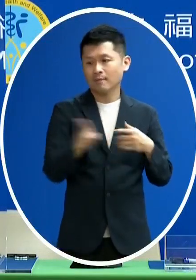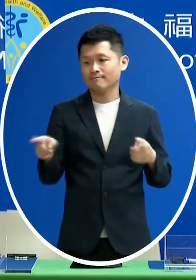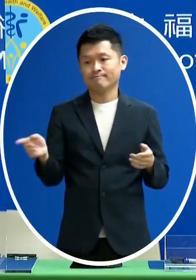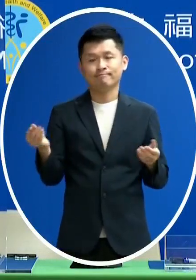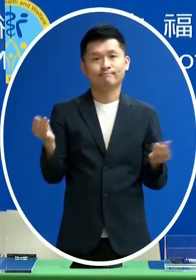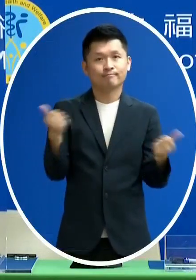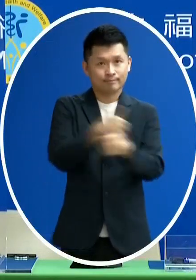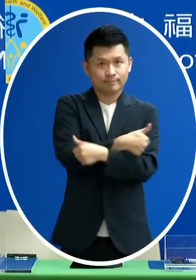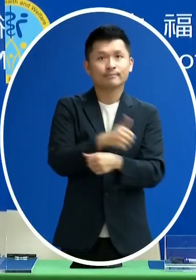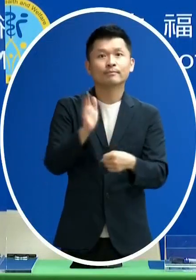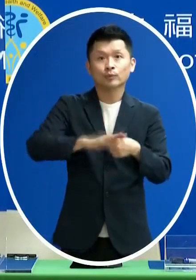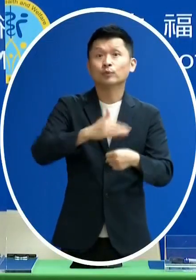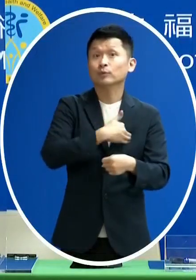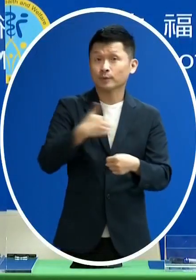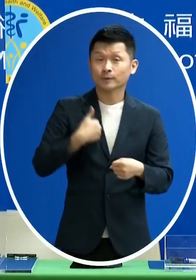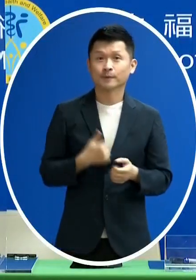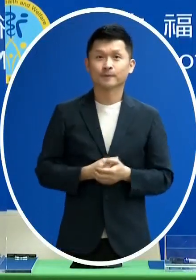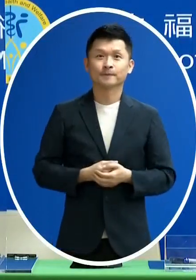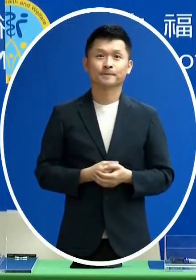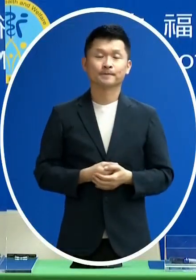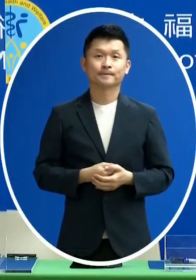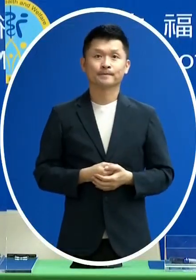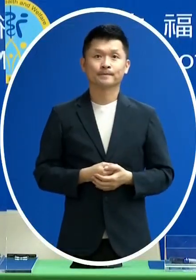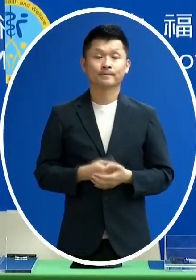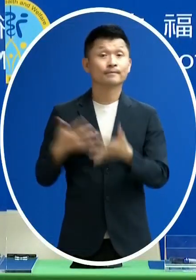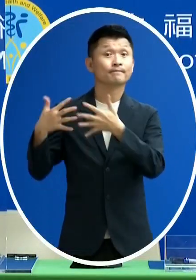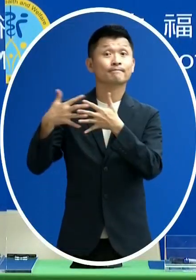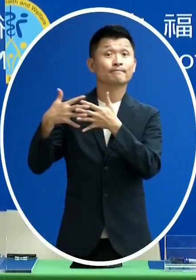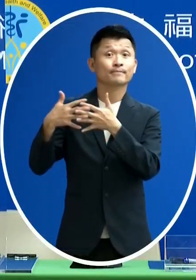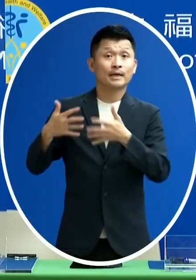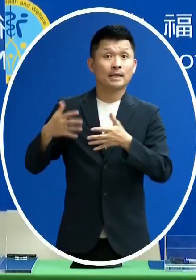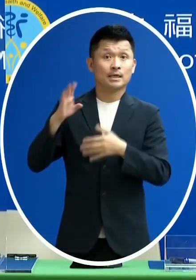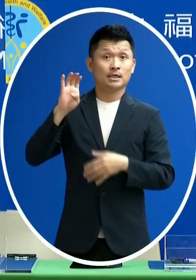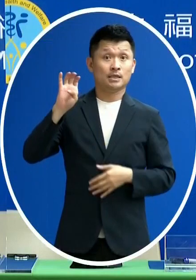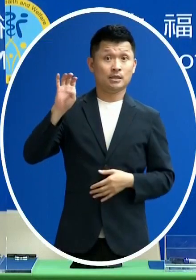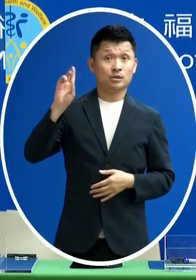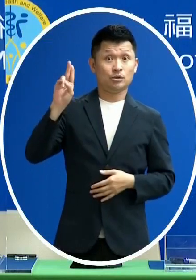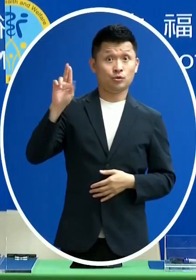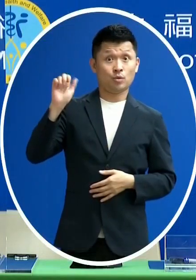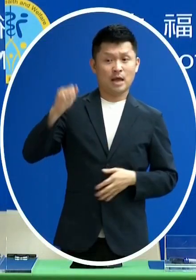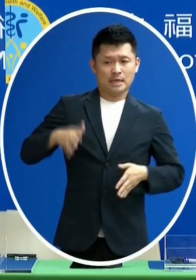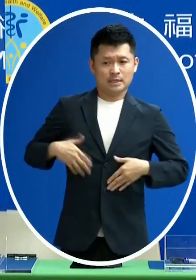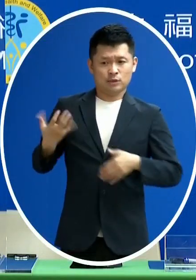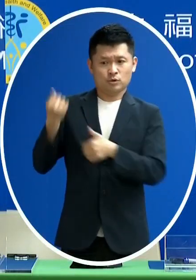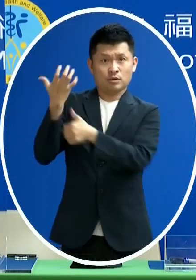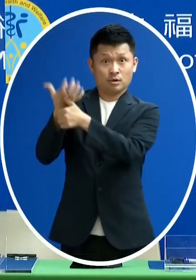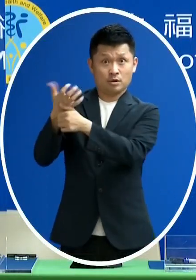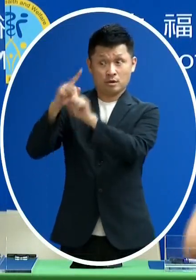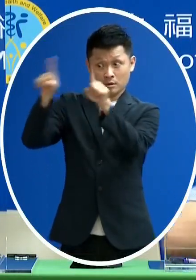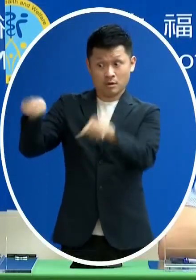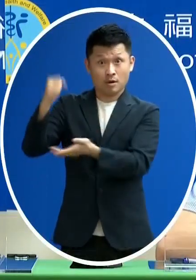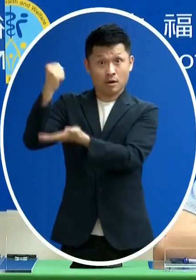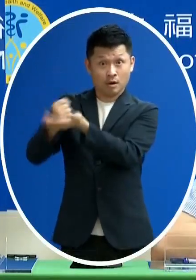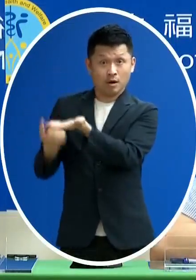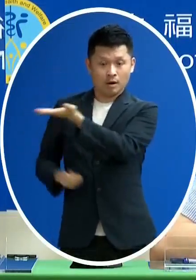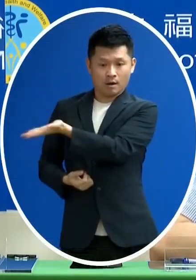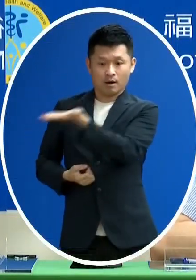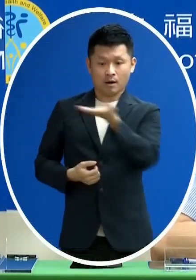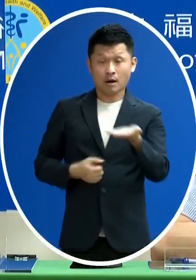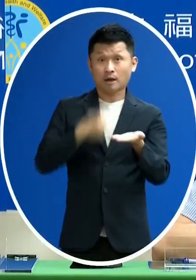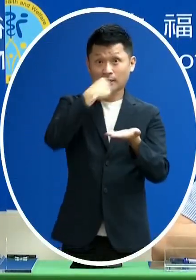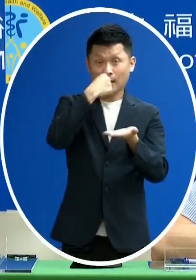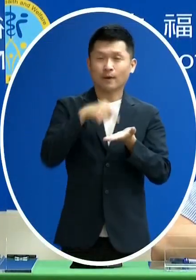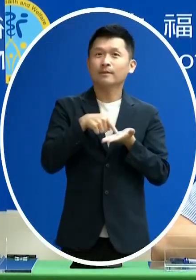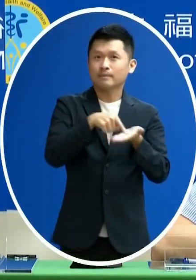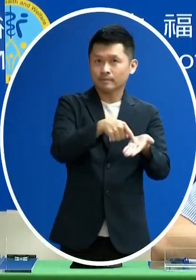也就是说，他就是拿的是在美国拿到 EUA，然后来跟我们申请台湾的